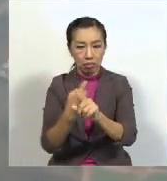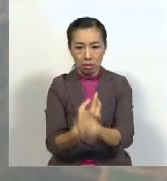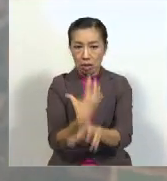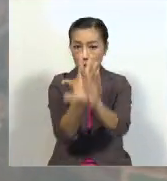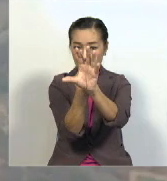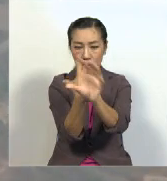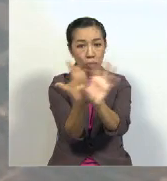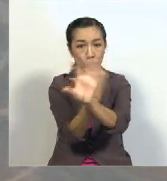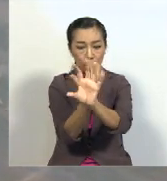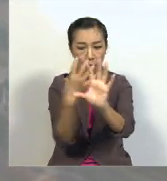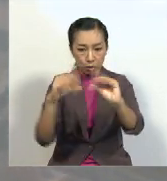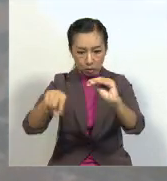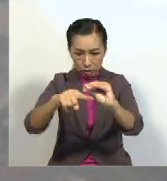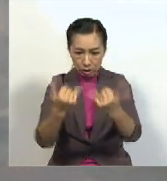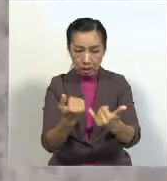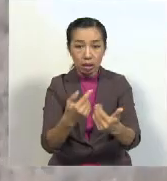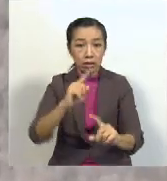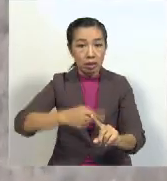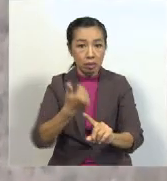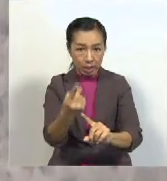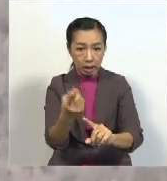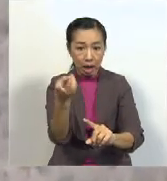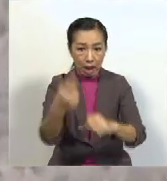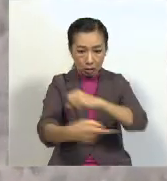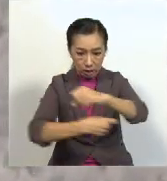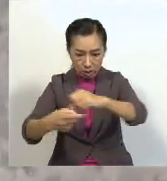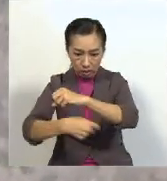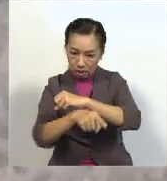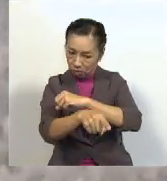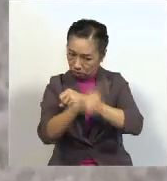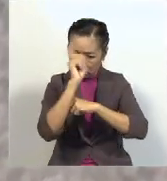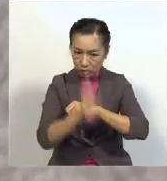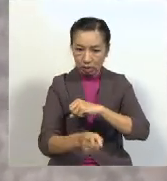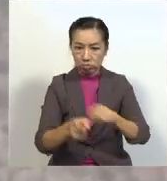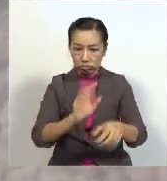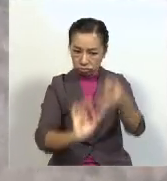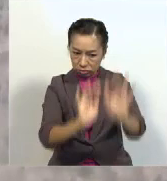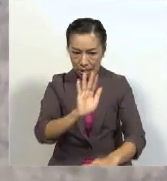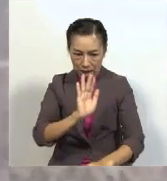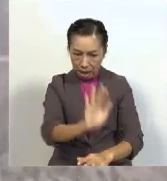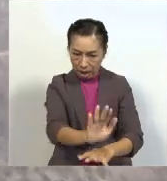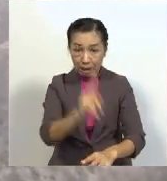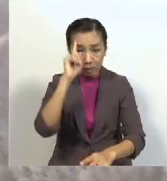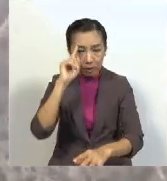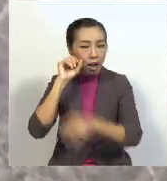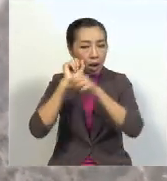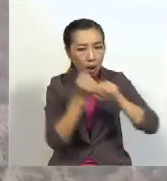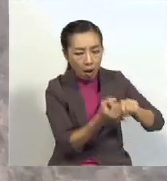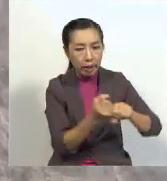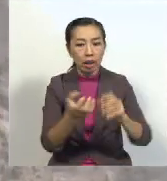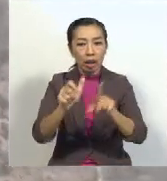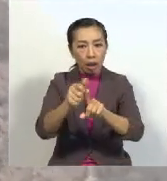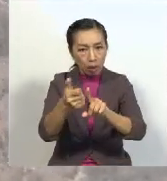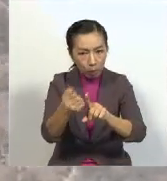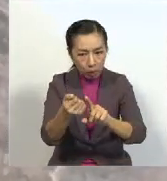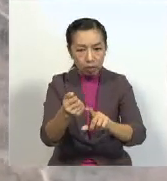เตรียมการโดยเฉพาะในช่วงเก็บเกี่ยวข้าวเดือนพฤศจิกายนนี้ต้องมีมาตรการดำเนินการเกี่ยวกับพวกฟางข้าวอ้อยข้าวโพดเพื่อ